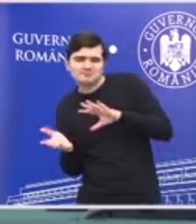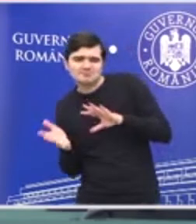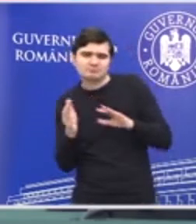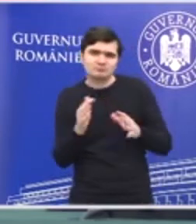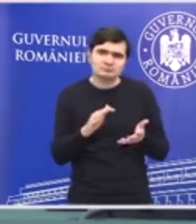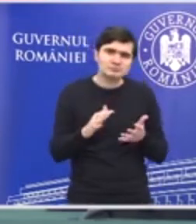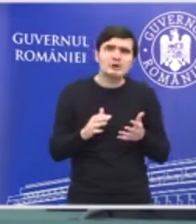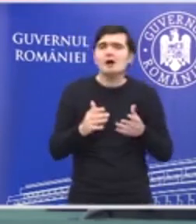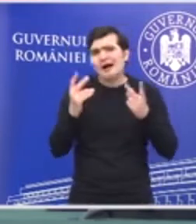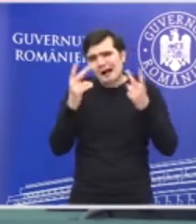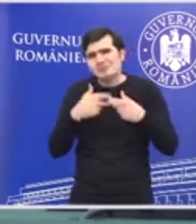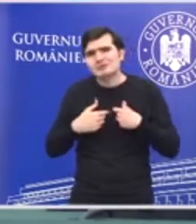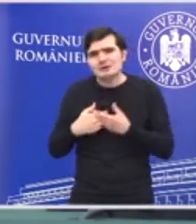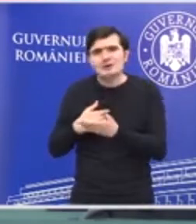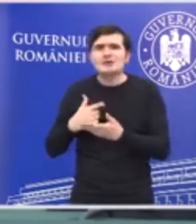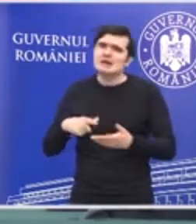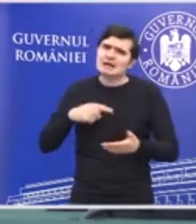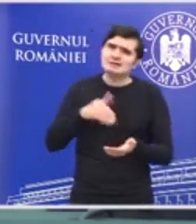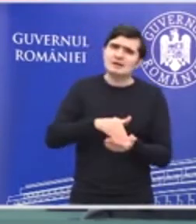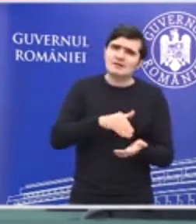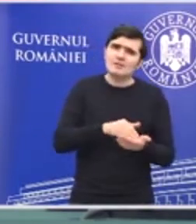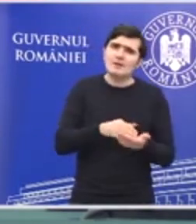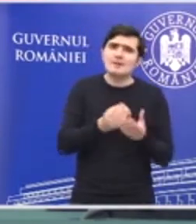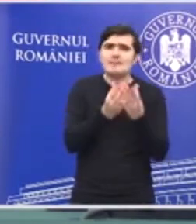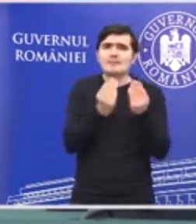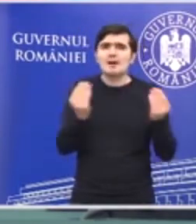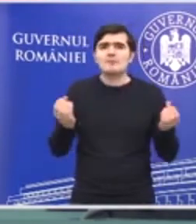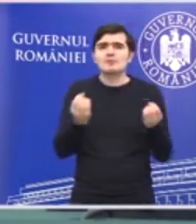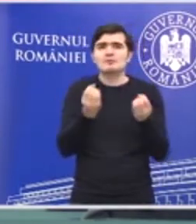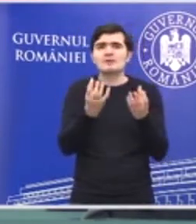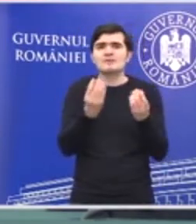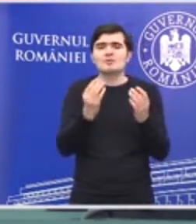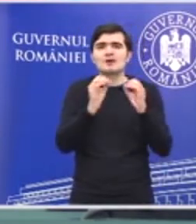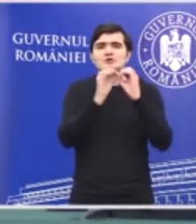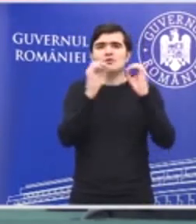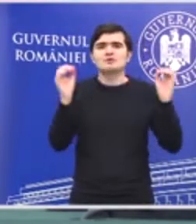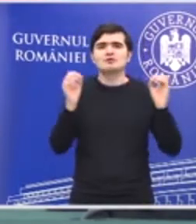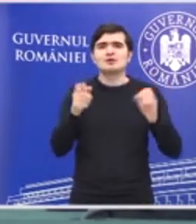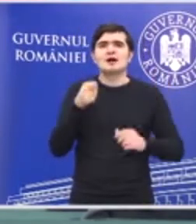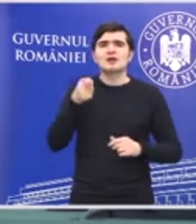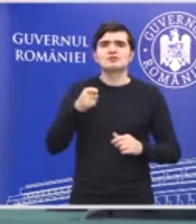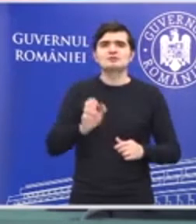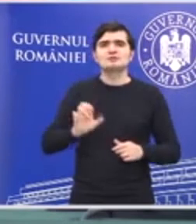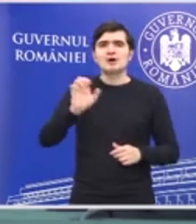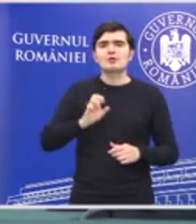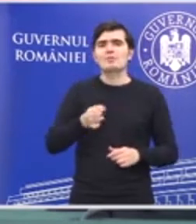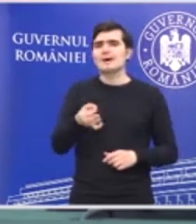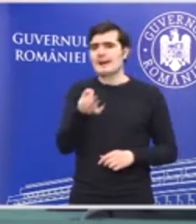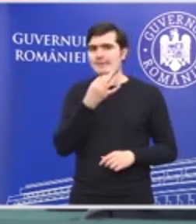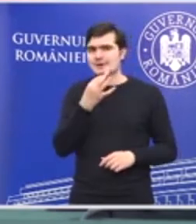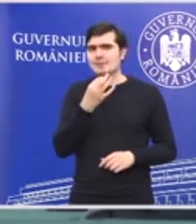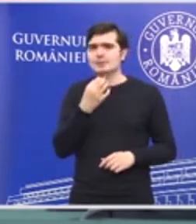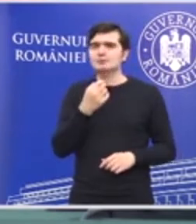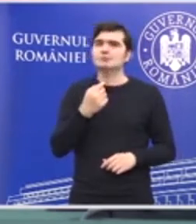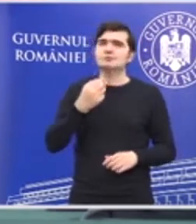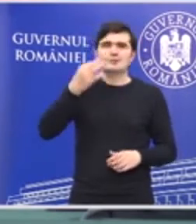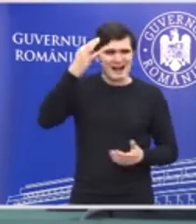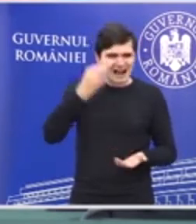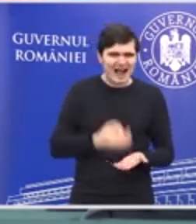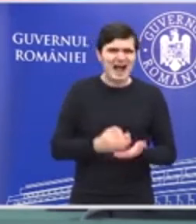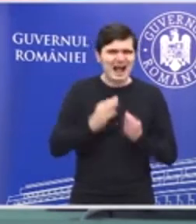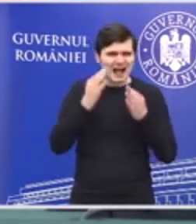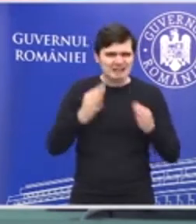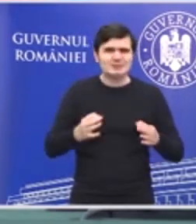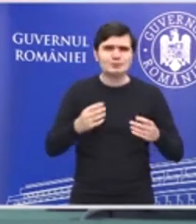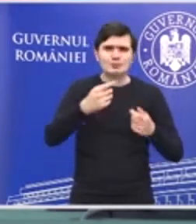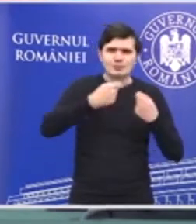multă informare, avem nevoie de mai multe informații oficiale de la Agenția Europeană a Medicamentului și pot să vă asigur pe toți că și noi, la rândul nostru,